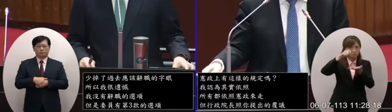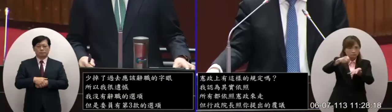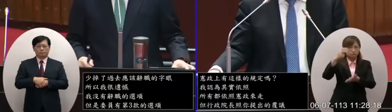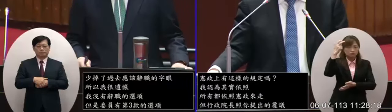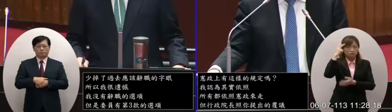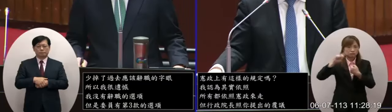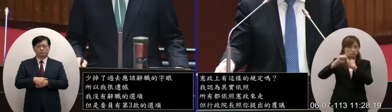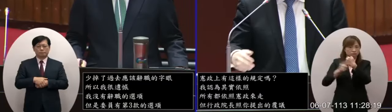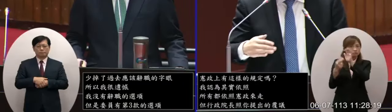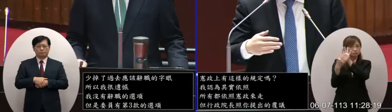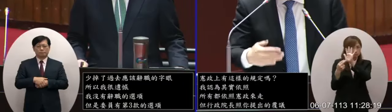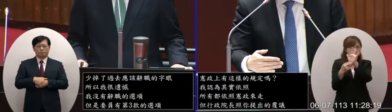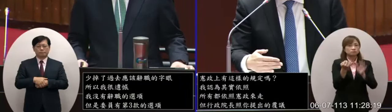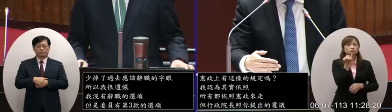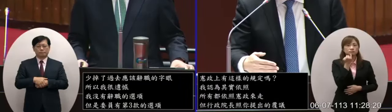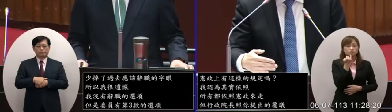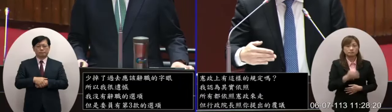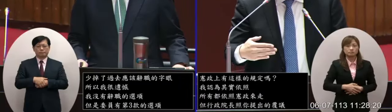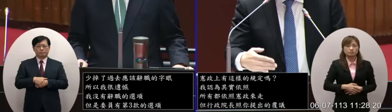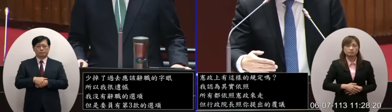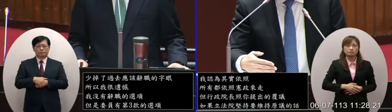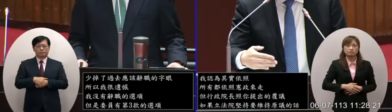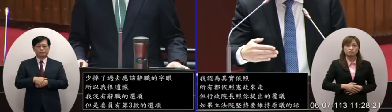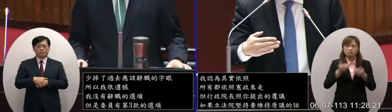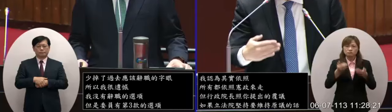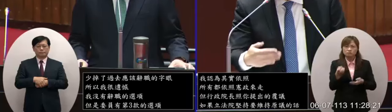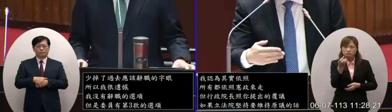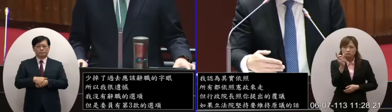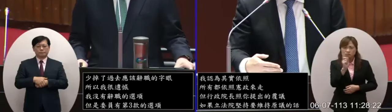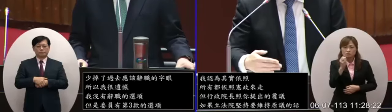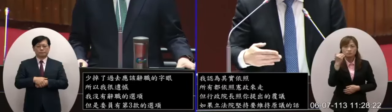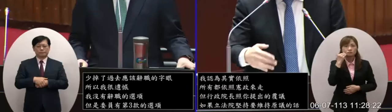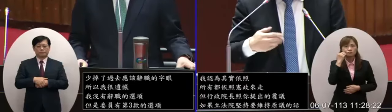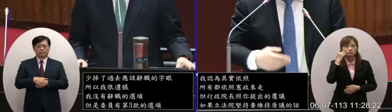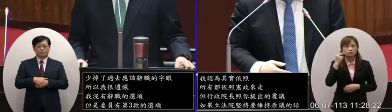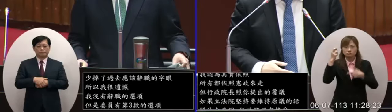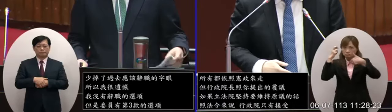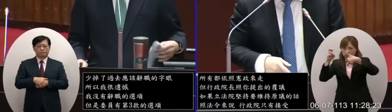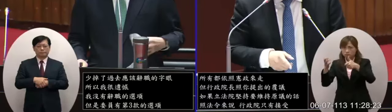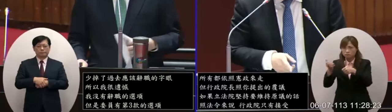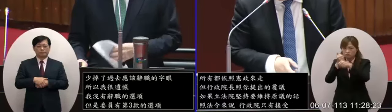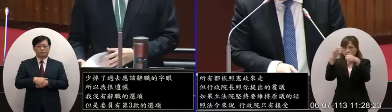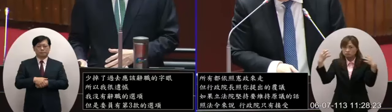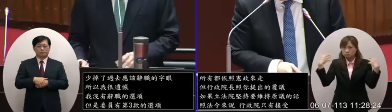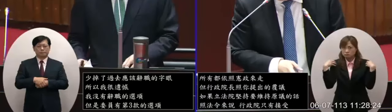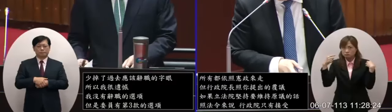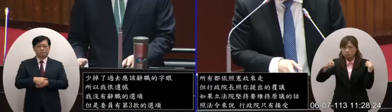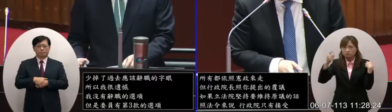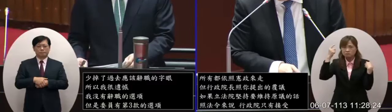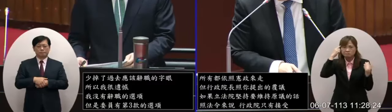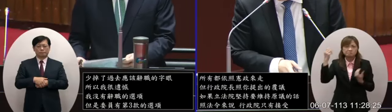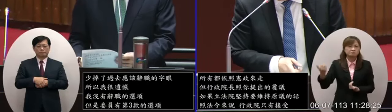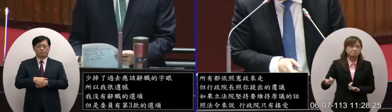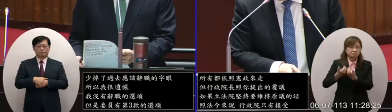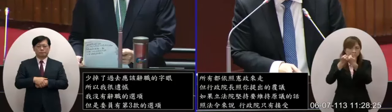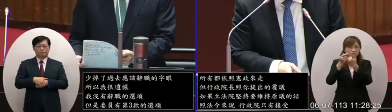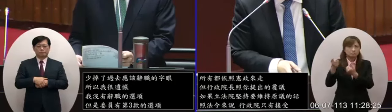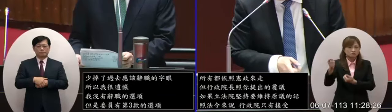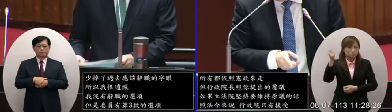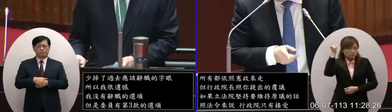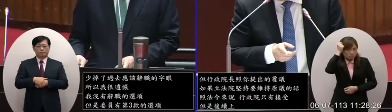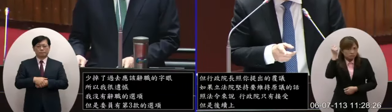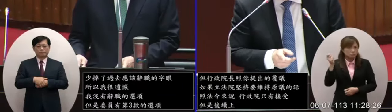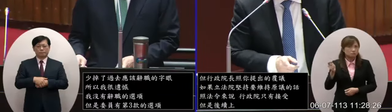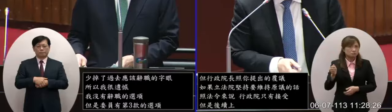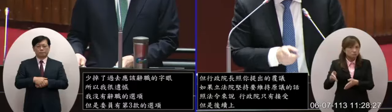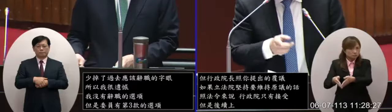法院党团以外的提出释宪，那重点是，其实如果副总召真的有意见的话，他不要忘记了在第3项部分